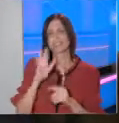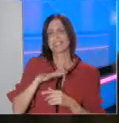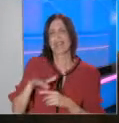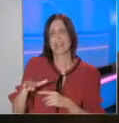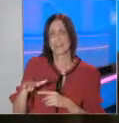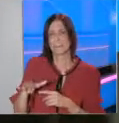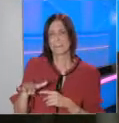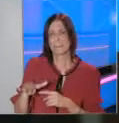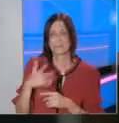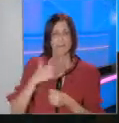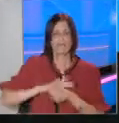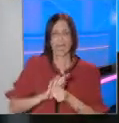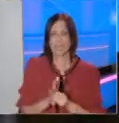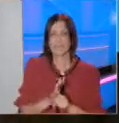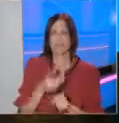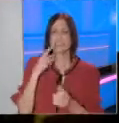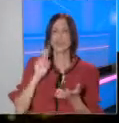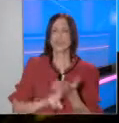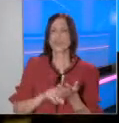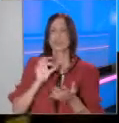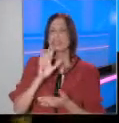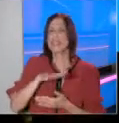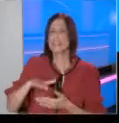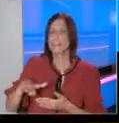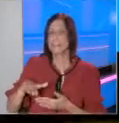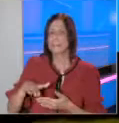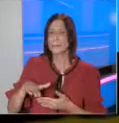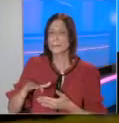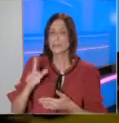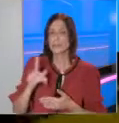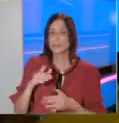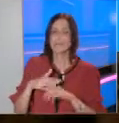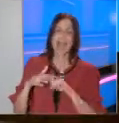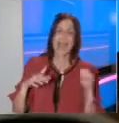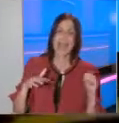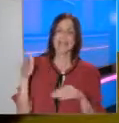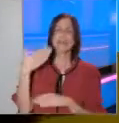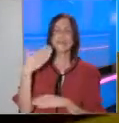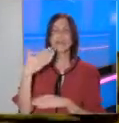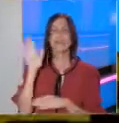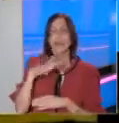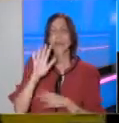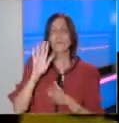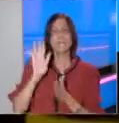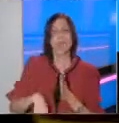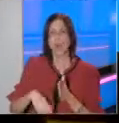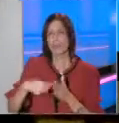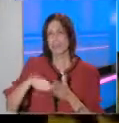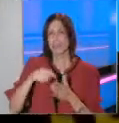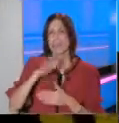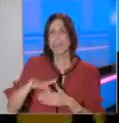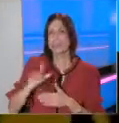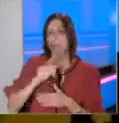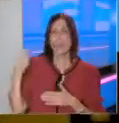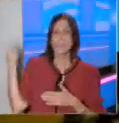שילדים נרמסים בזכויות ילדים שבמערב ובמדינות אפילו שפחות מתוקנות, ילדים